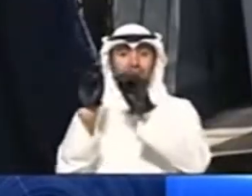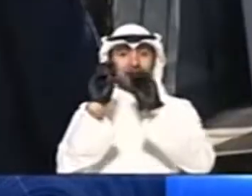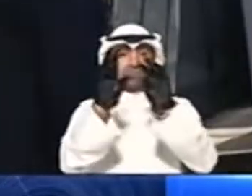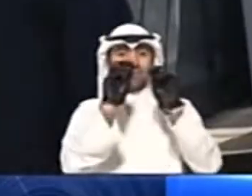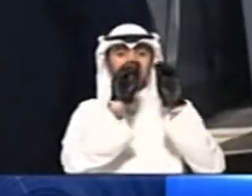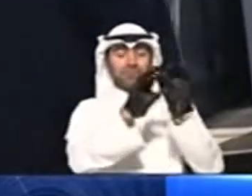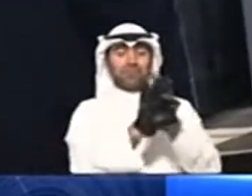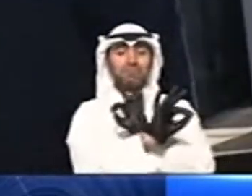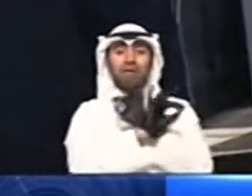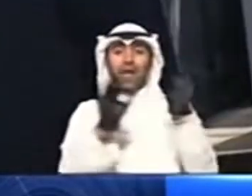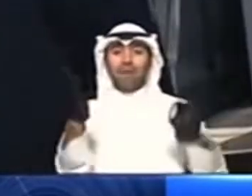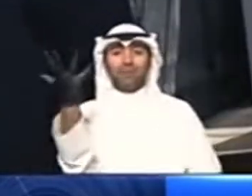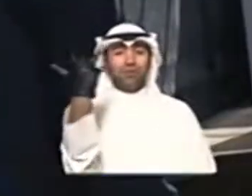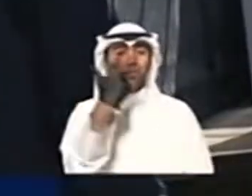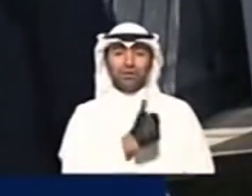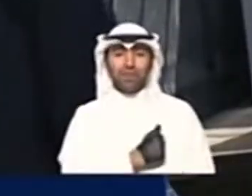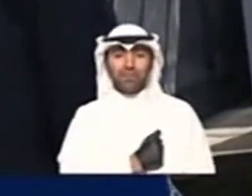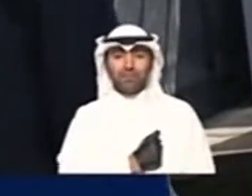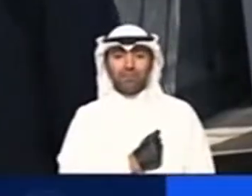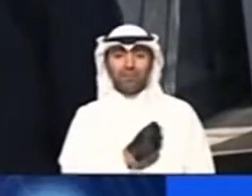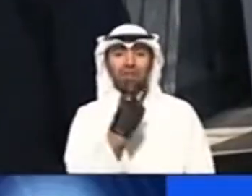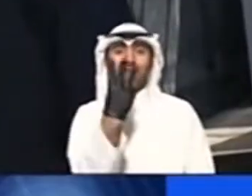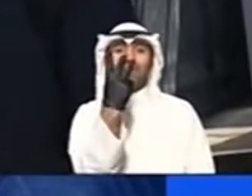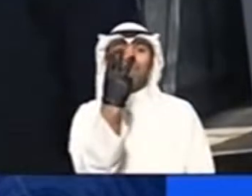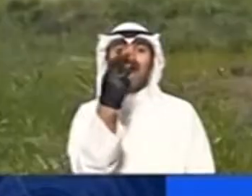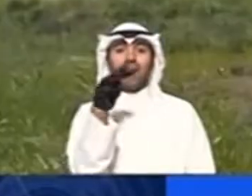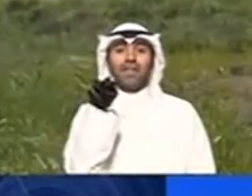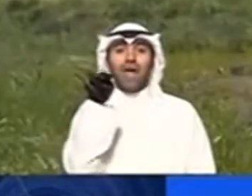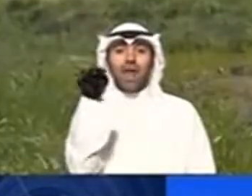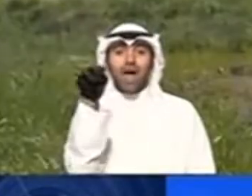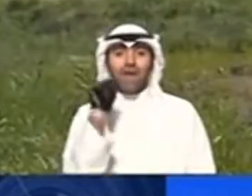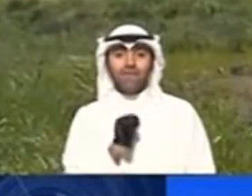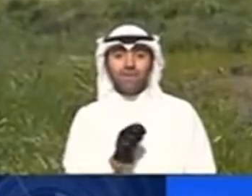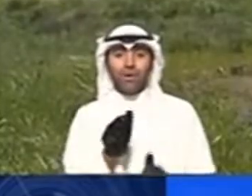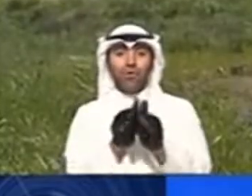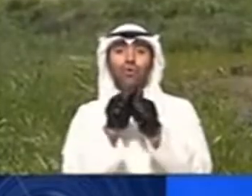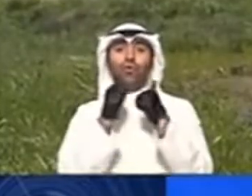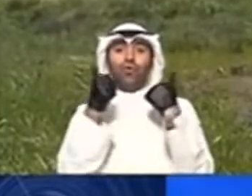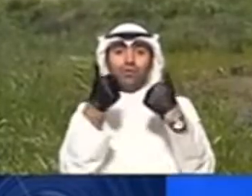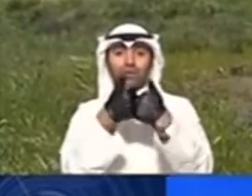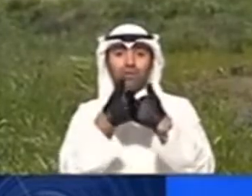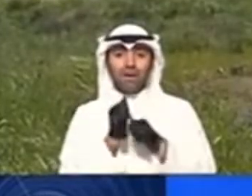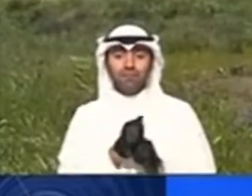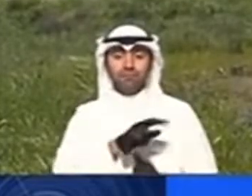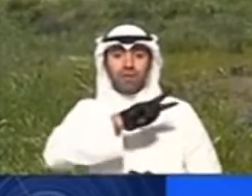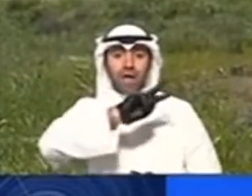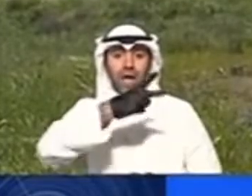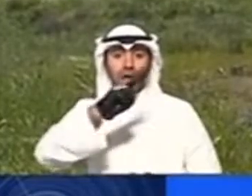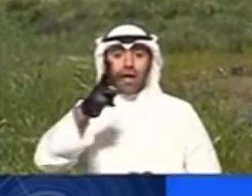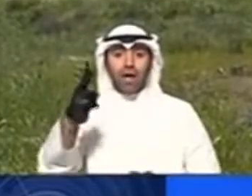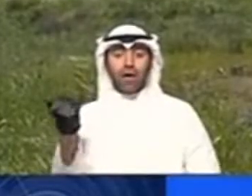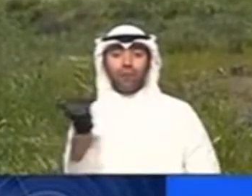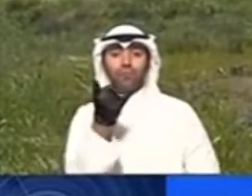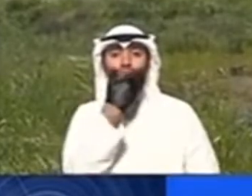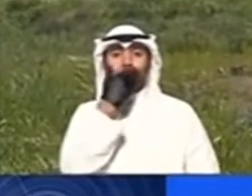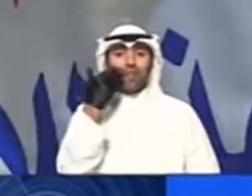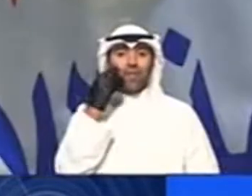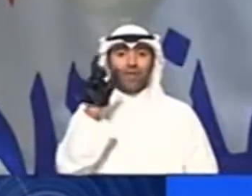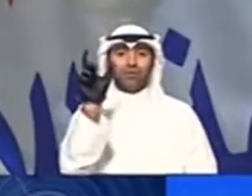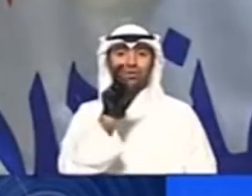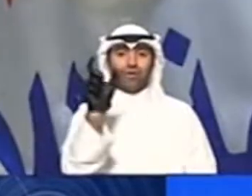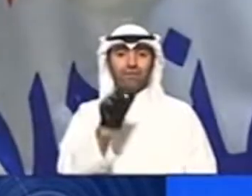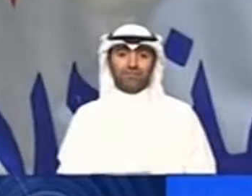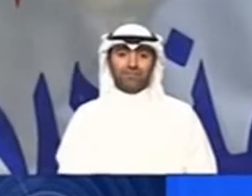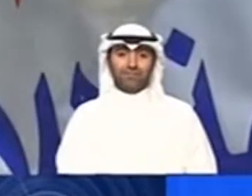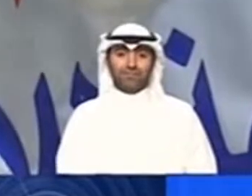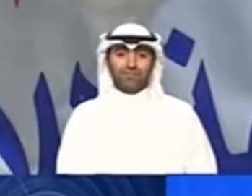أكثر من 3000 عائلة، وتستكمل باقي المراحل ضمن أيام الشهر الفضيل القادمة. اليوم